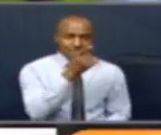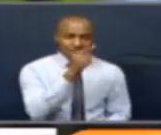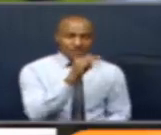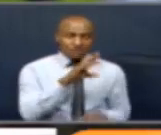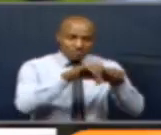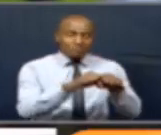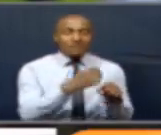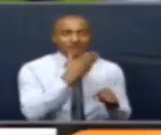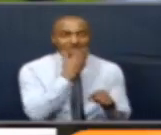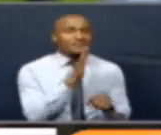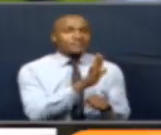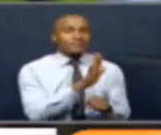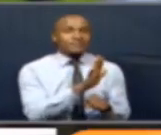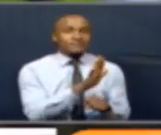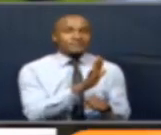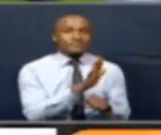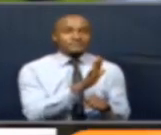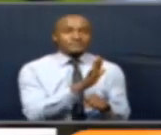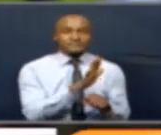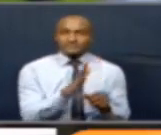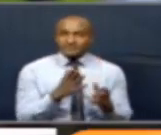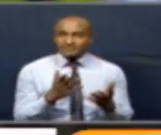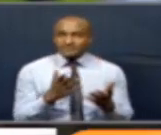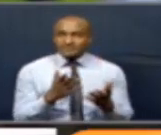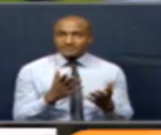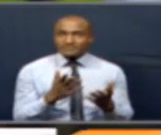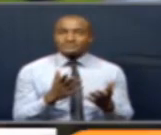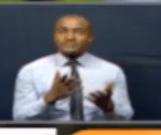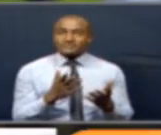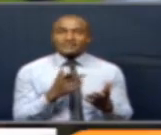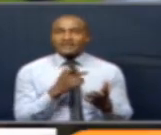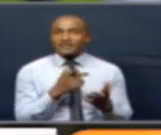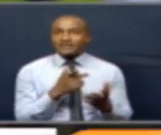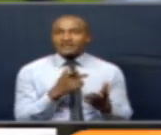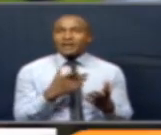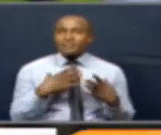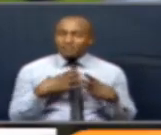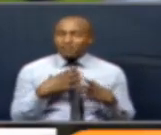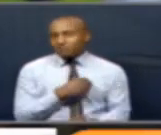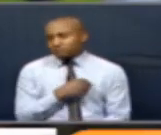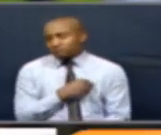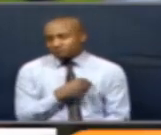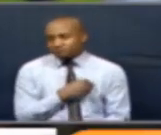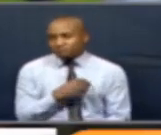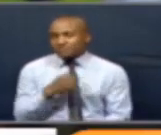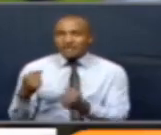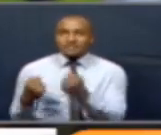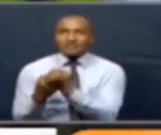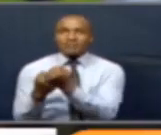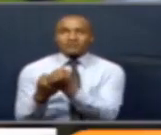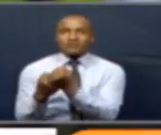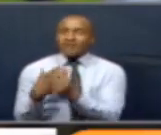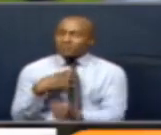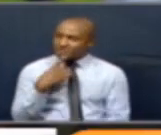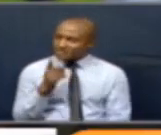babake, anapata ile ambayo katika kimombo tunaweza ita sympathy only, kama sympathy vote, kutoka kwa wananchi ambao wanasema